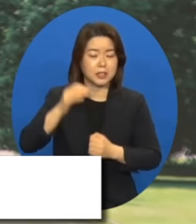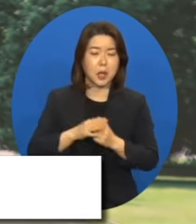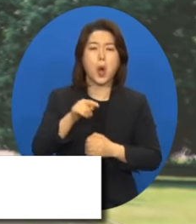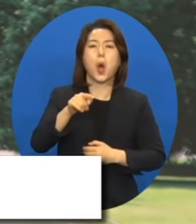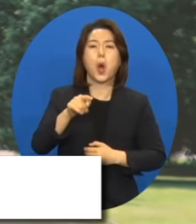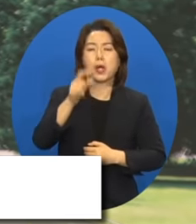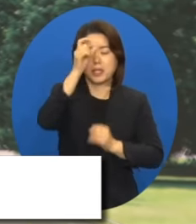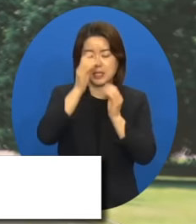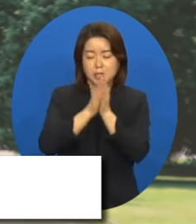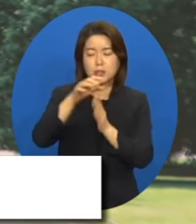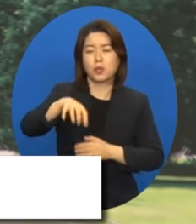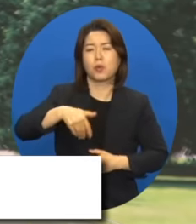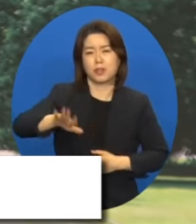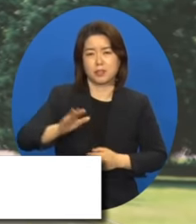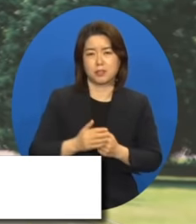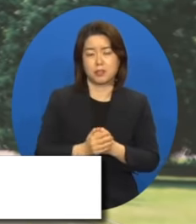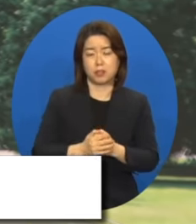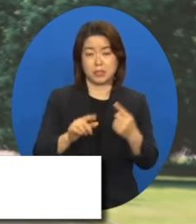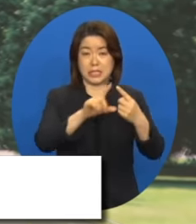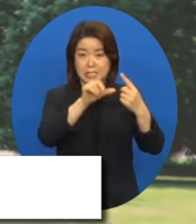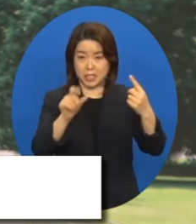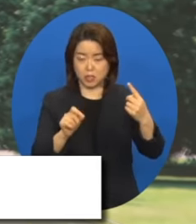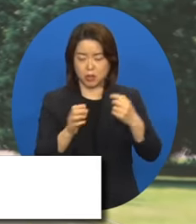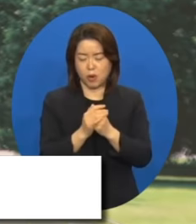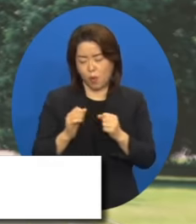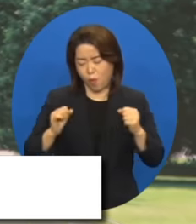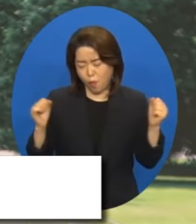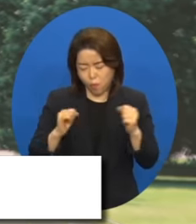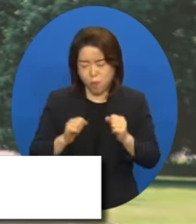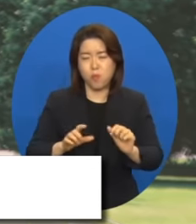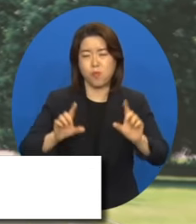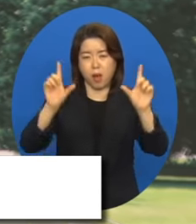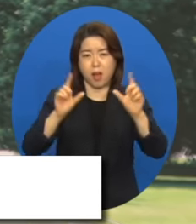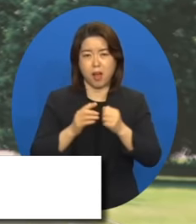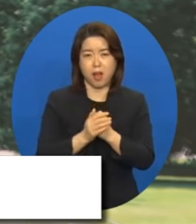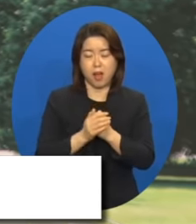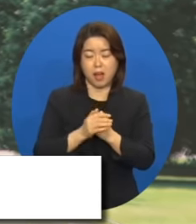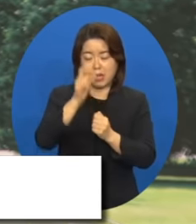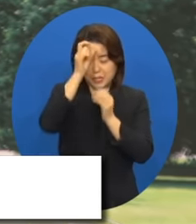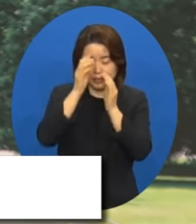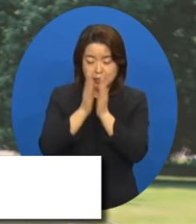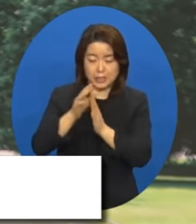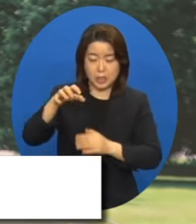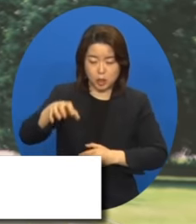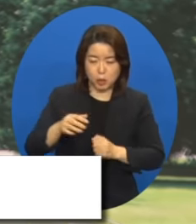올라갔습니다. 1월입니다. 아주 추운 혹한기죠. 그 삼각산 기도원의